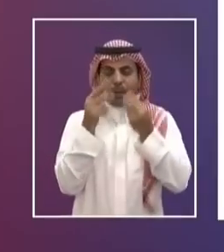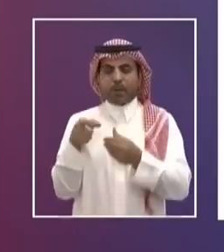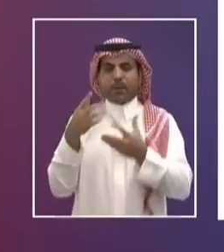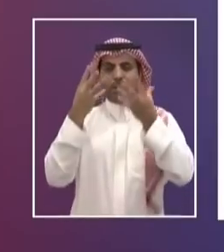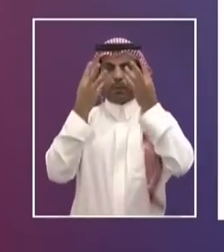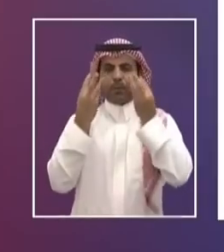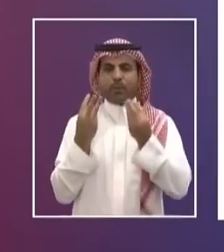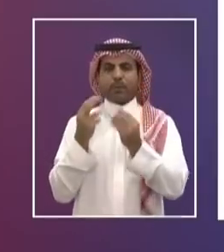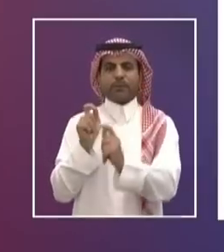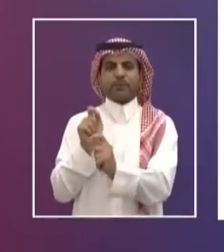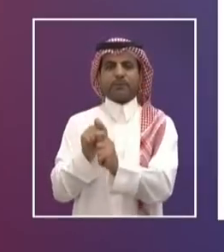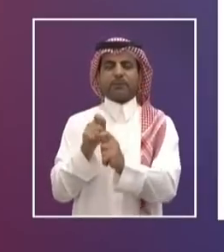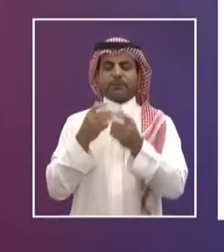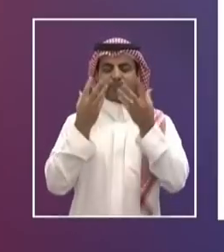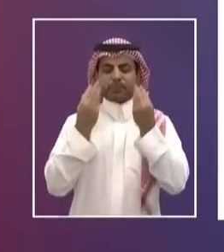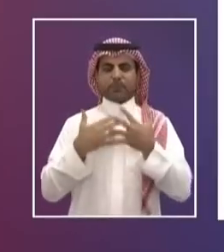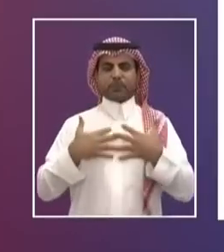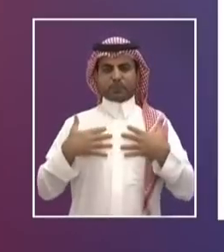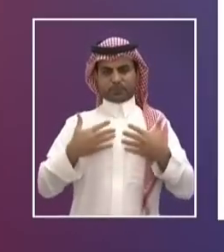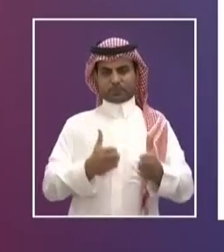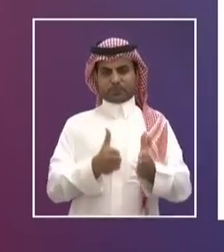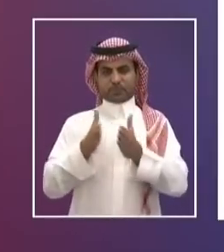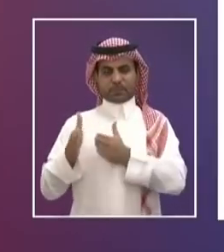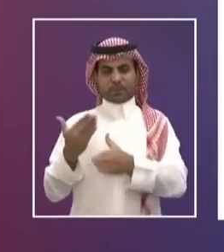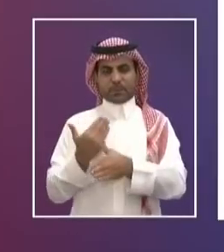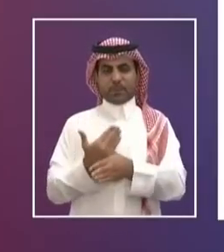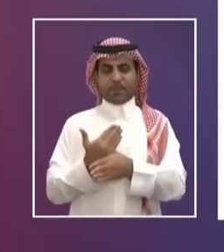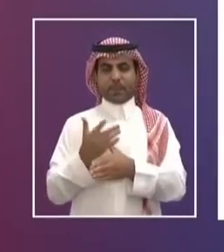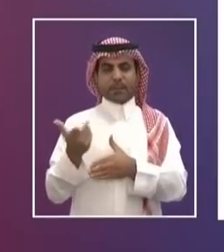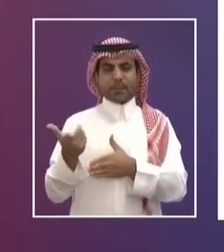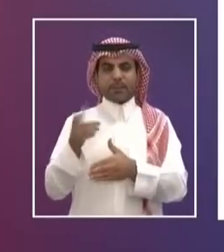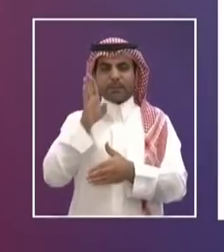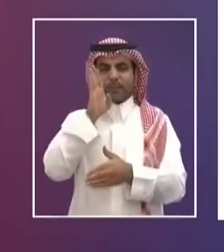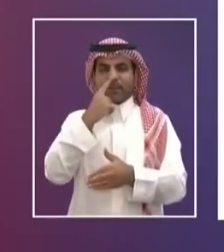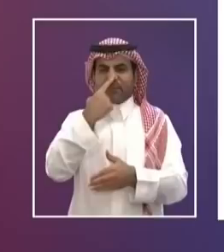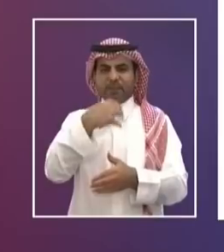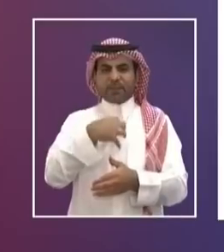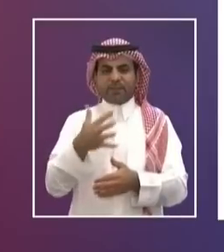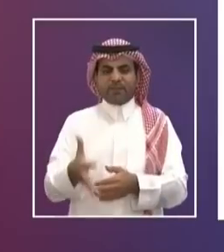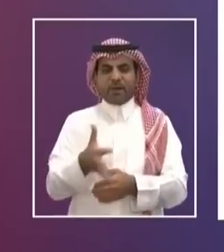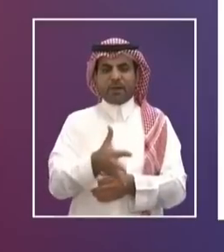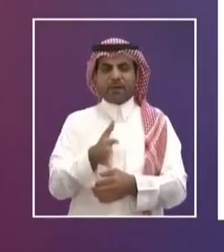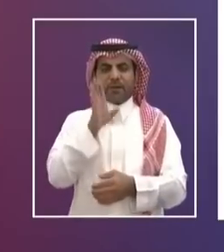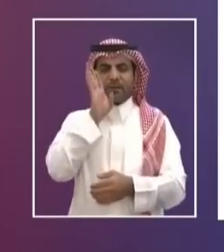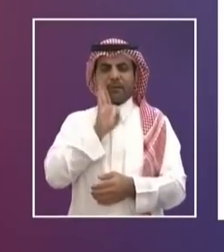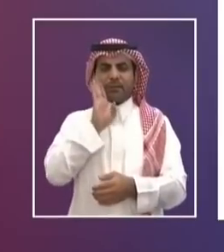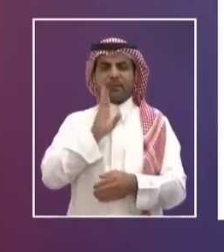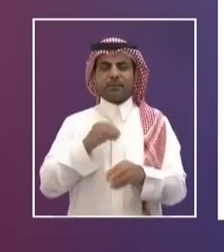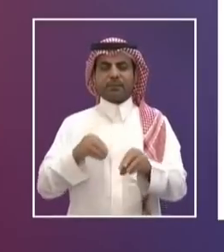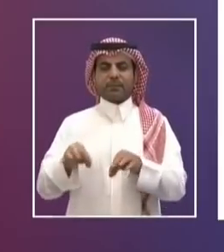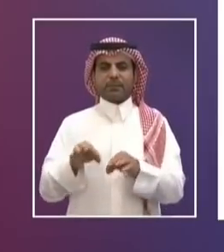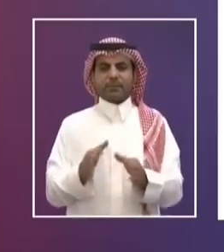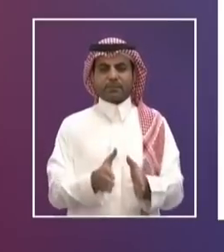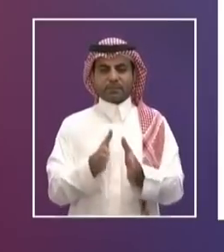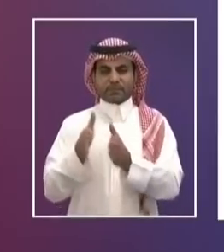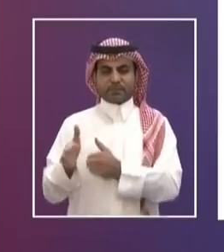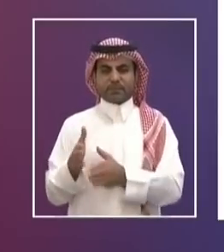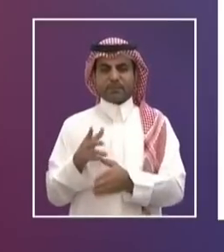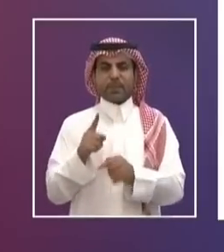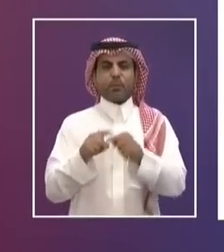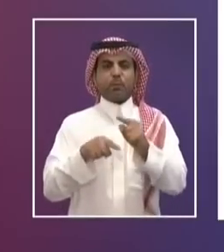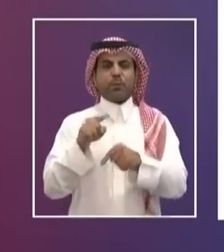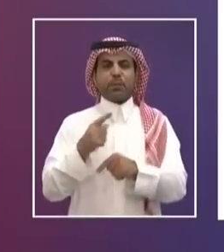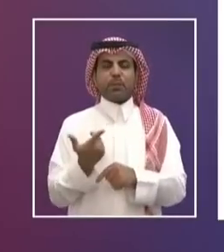إلى الحقائق بشكل أكبر. المقاومة والمرونة النفسية عند الأطفال أكثر بكثير من الكبار.